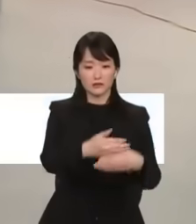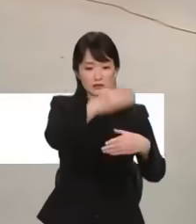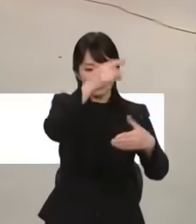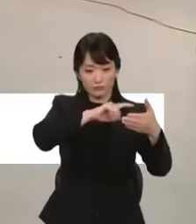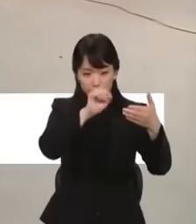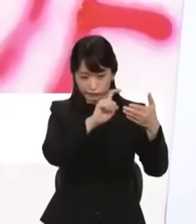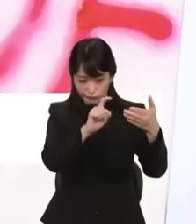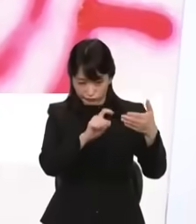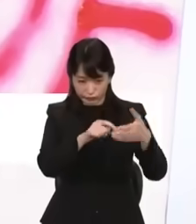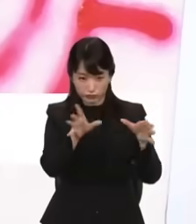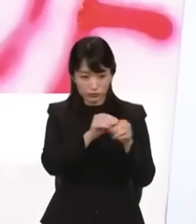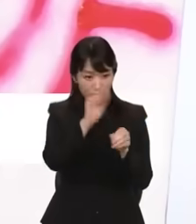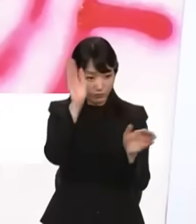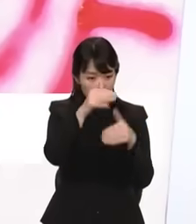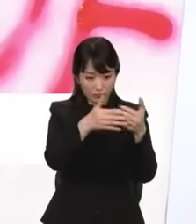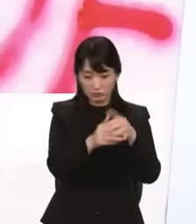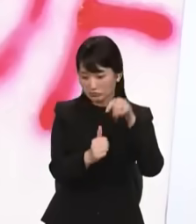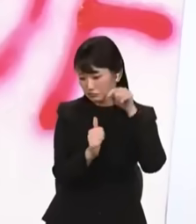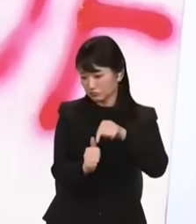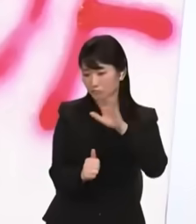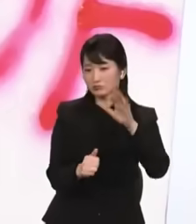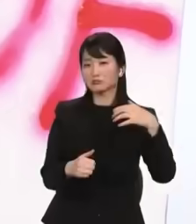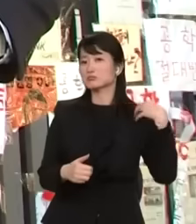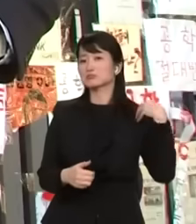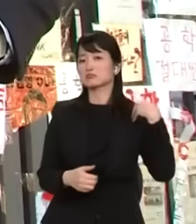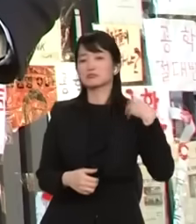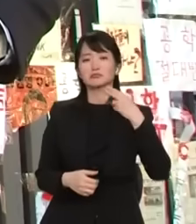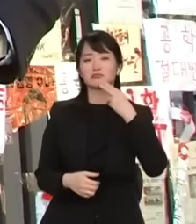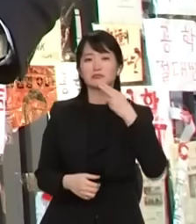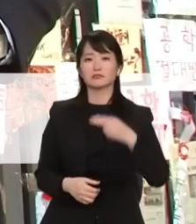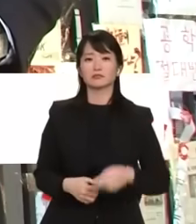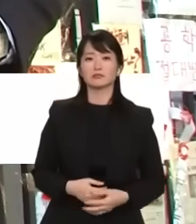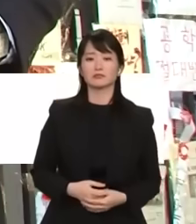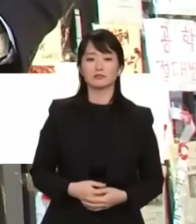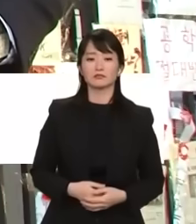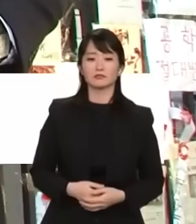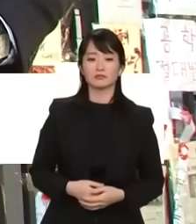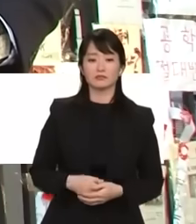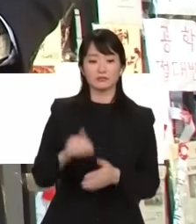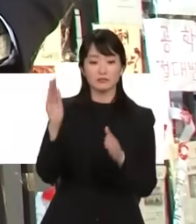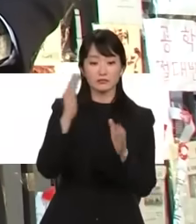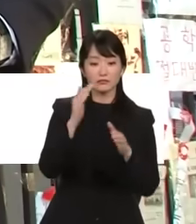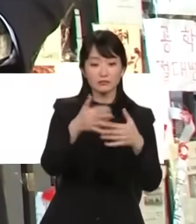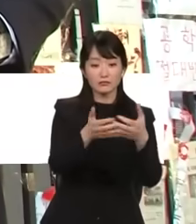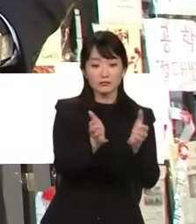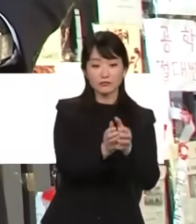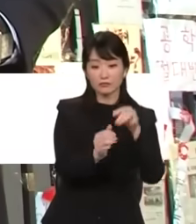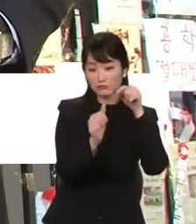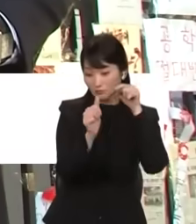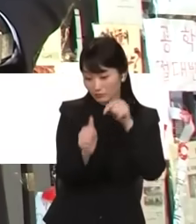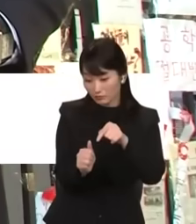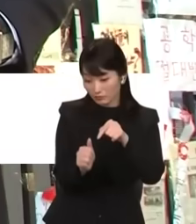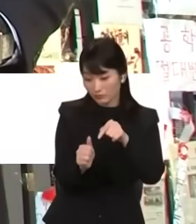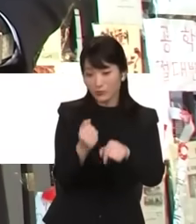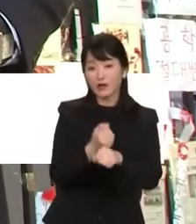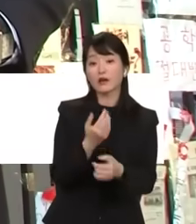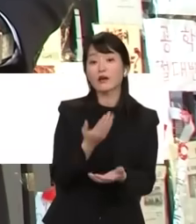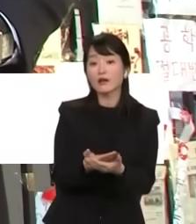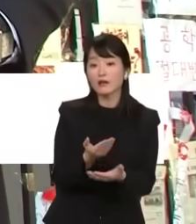총학생회에서 지시한 게 아니니 책임이 없다고 했습니다. 학생회에서 뭐 지시를 내리거나 뭐